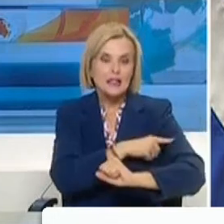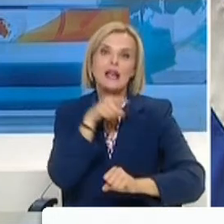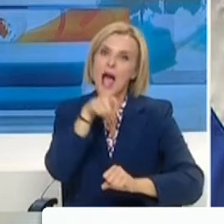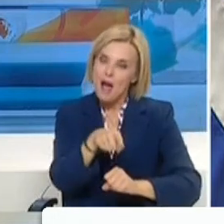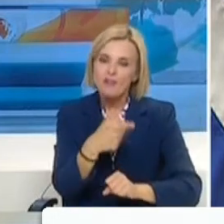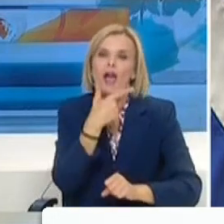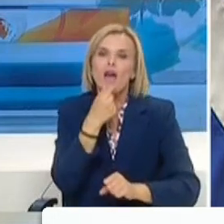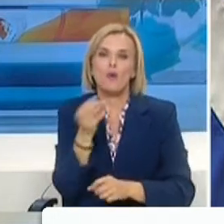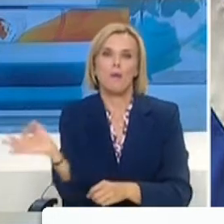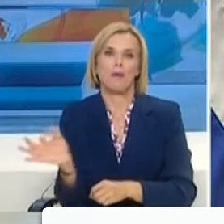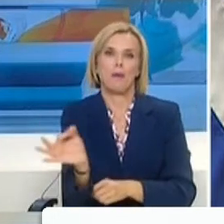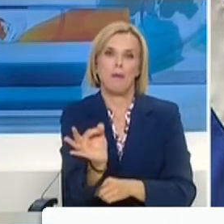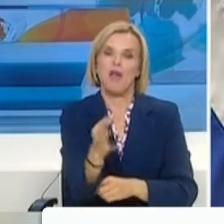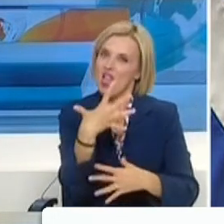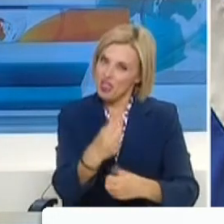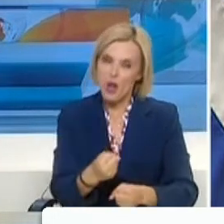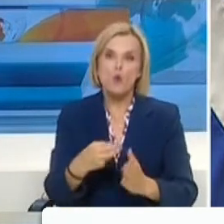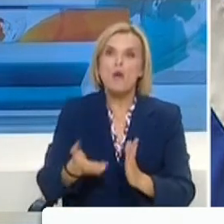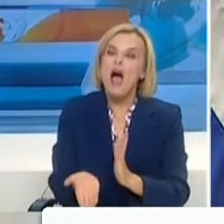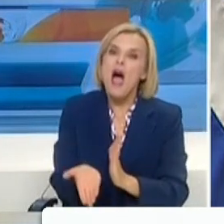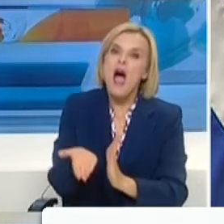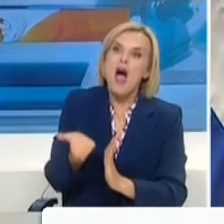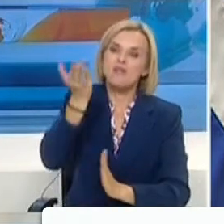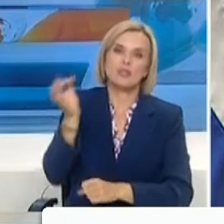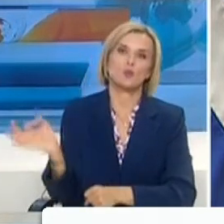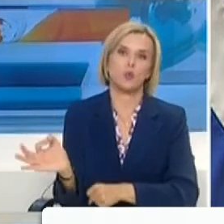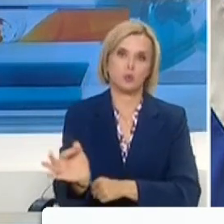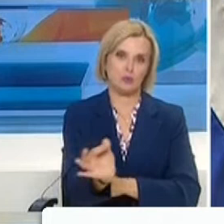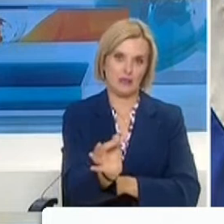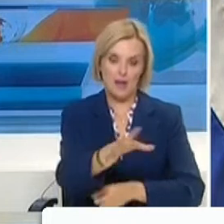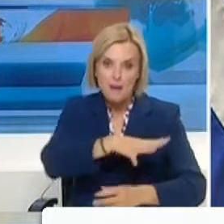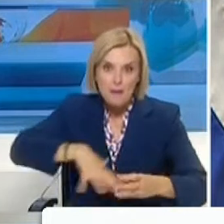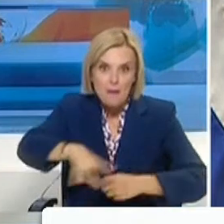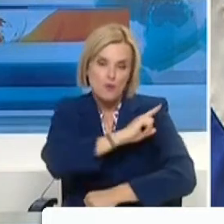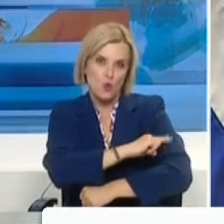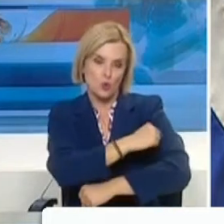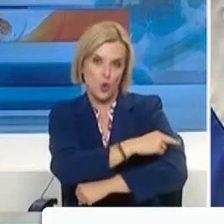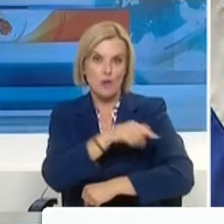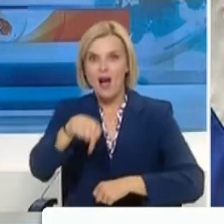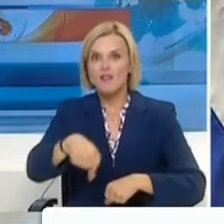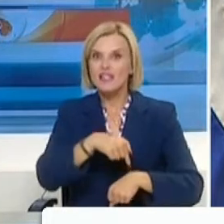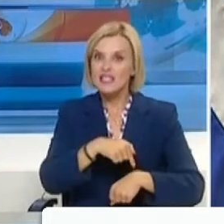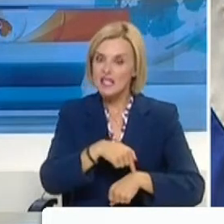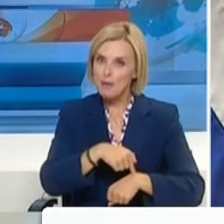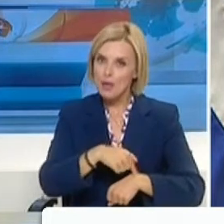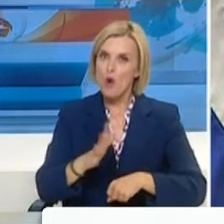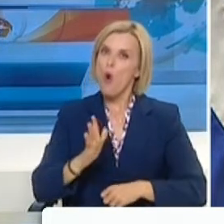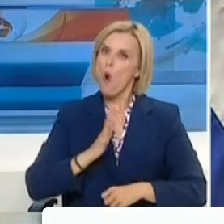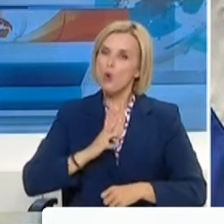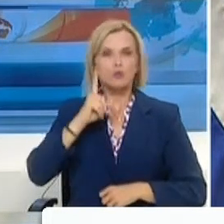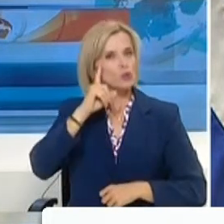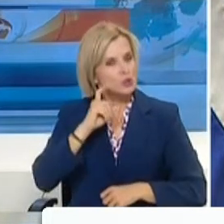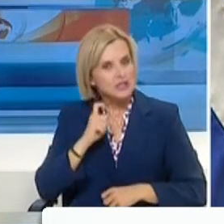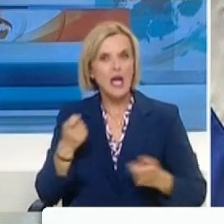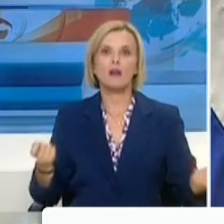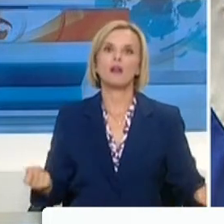γραμμή, αναμένεται να έχουν υψηλότερα ποσοστά. Θα το δούμε όμως αυτό. Αυτή τη στιγμή ο κόσμος έχει κάποιον έλεγχο. Ξέρει πώς να